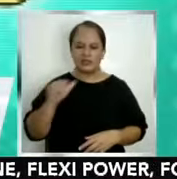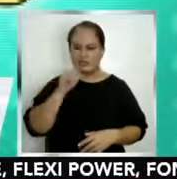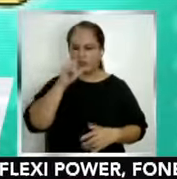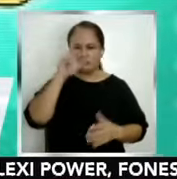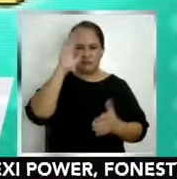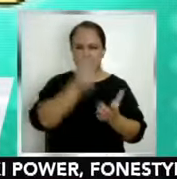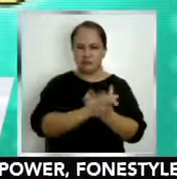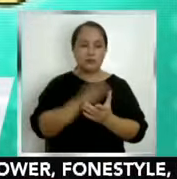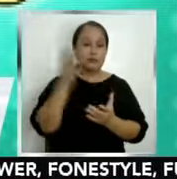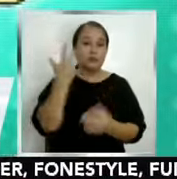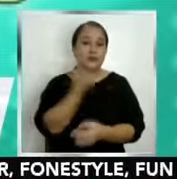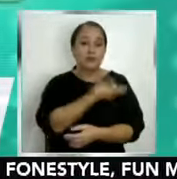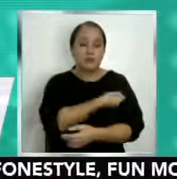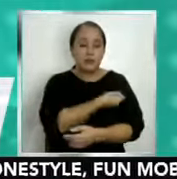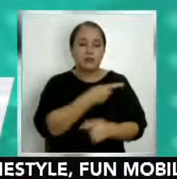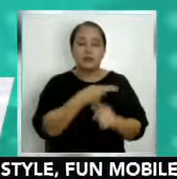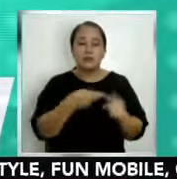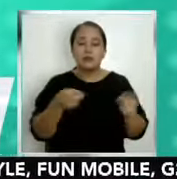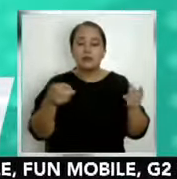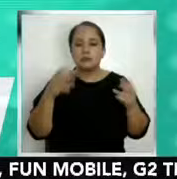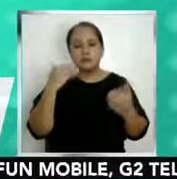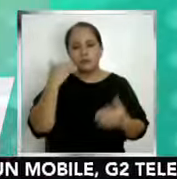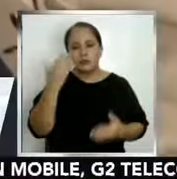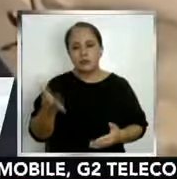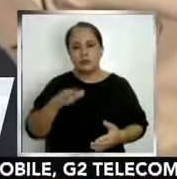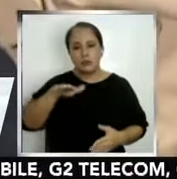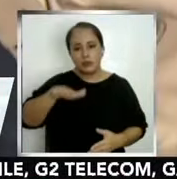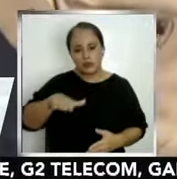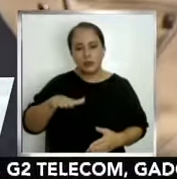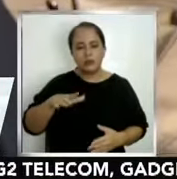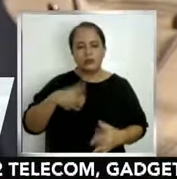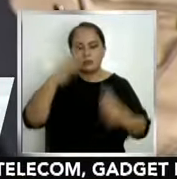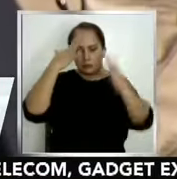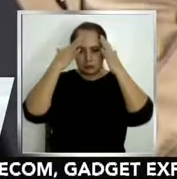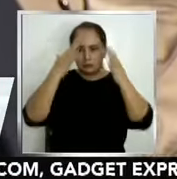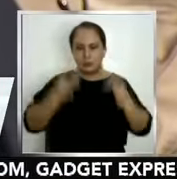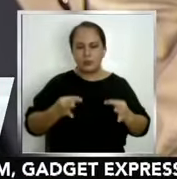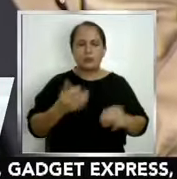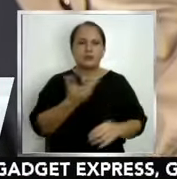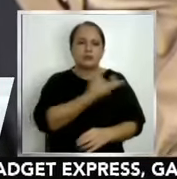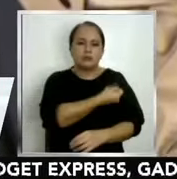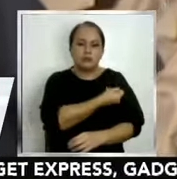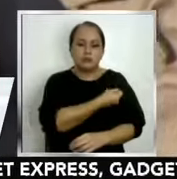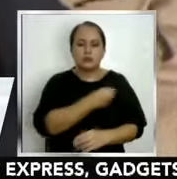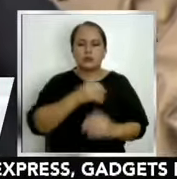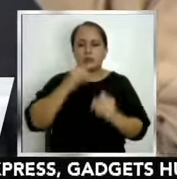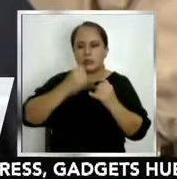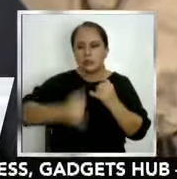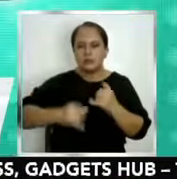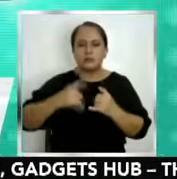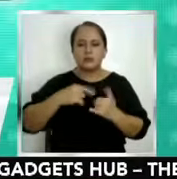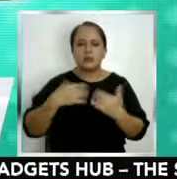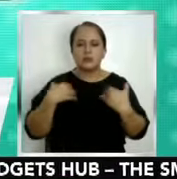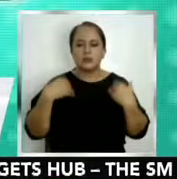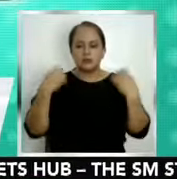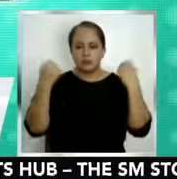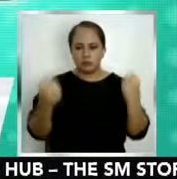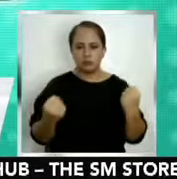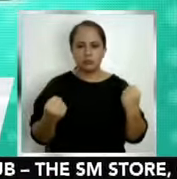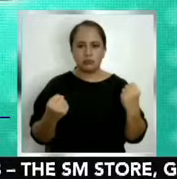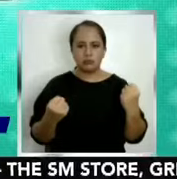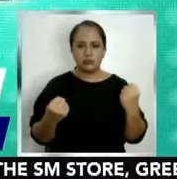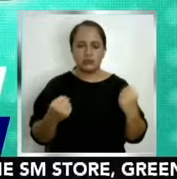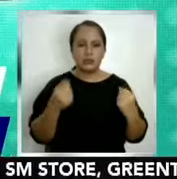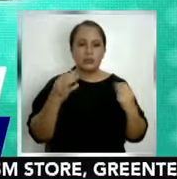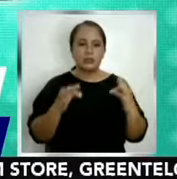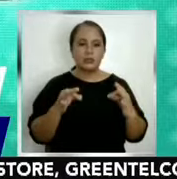bakuna. Pero nang mamatay ang isang anak, nagdesisyon siyang pabakunahan ang bunso para maging malusog ito. Kung gumaya sa akin na